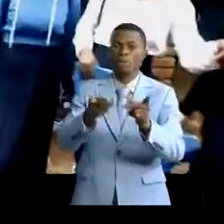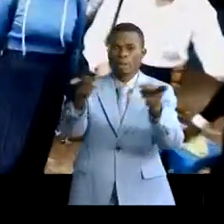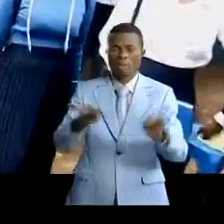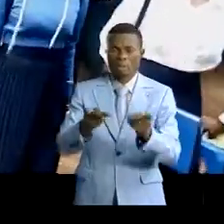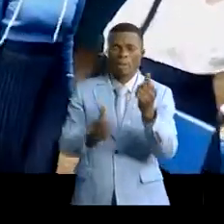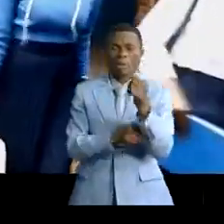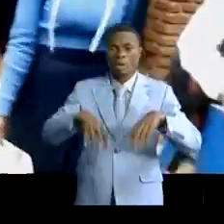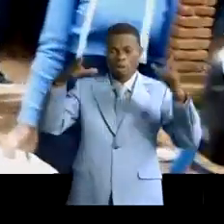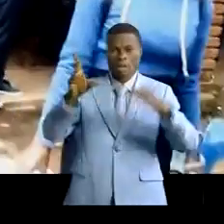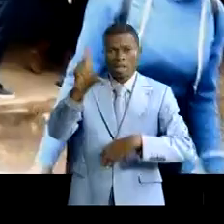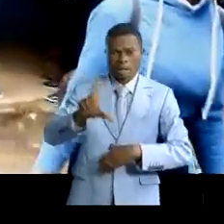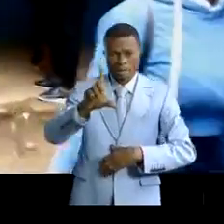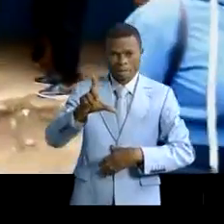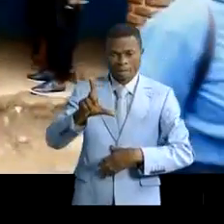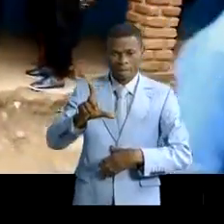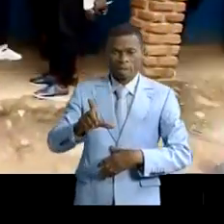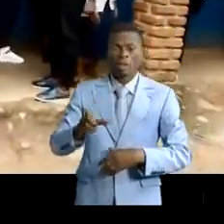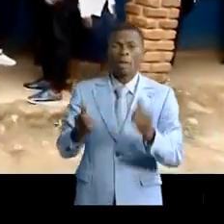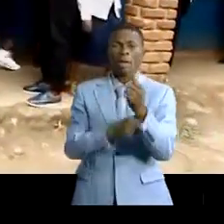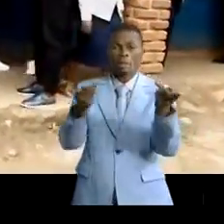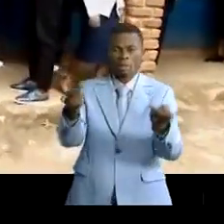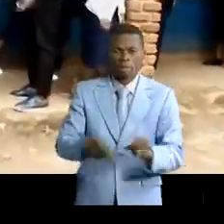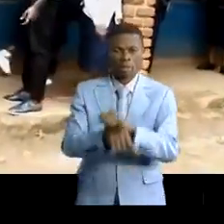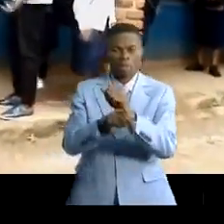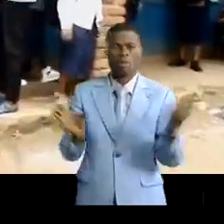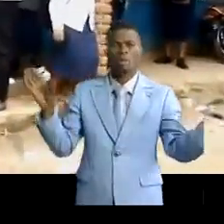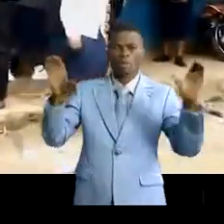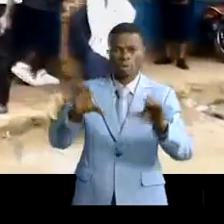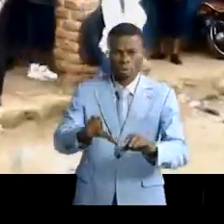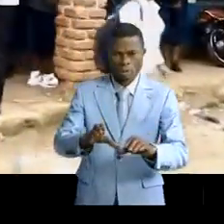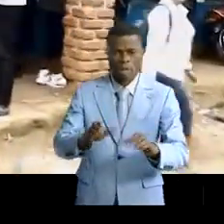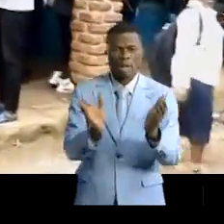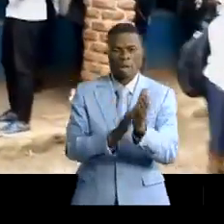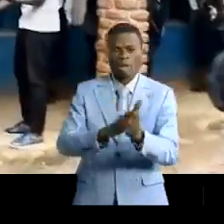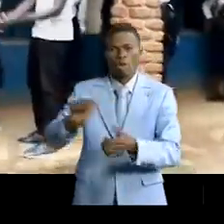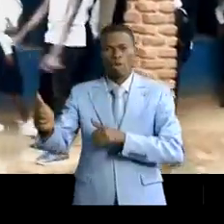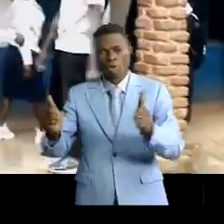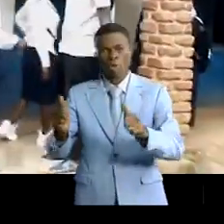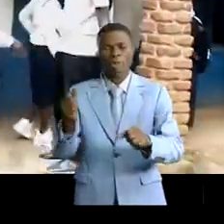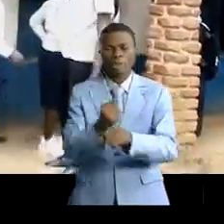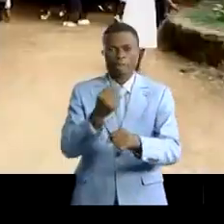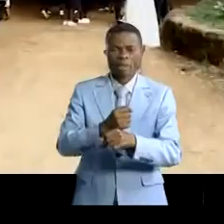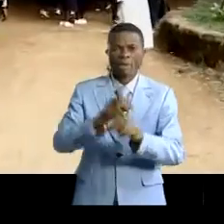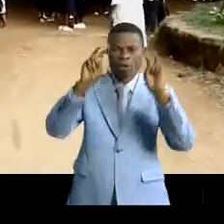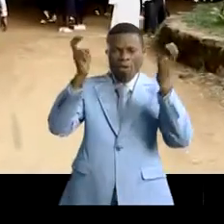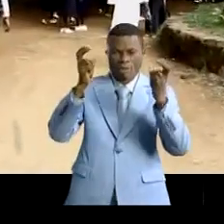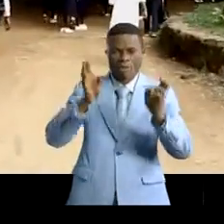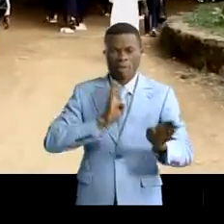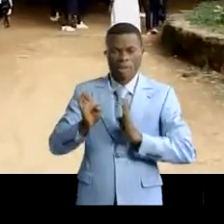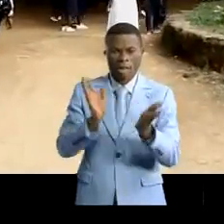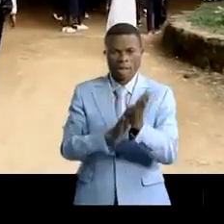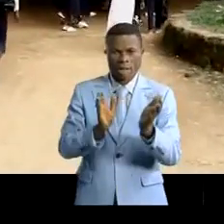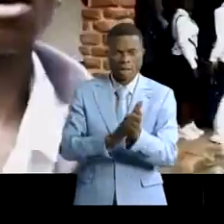publics. Pour ce lundi, l'engouement habituel était au rendez-vous dans certaines écoles évoluant au centre-ville pendant que les